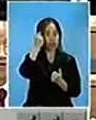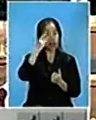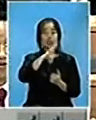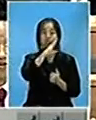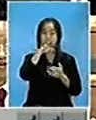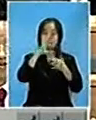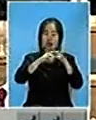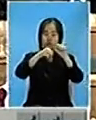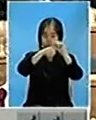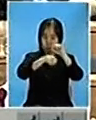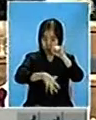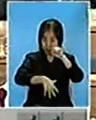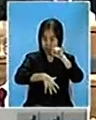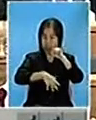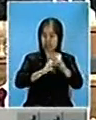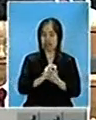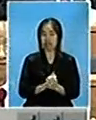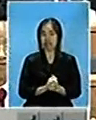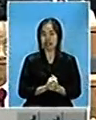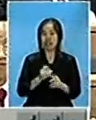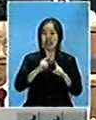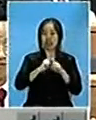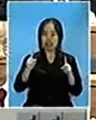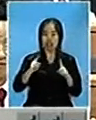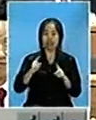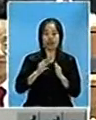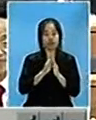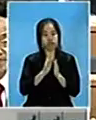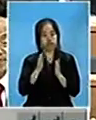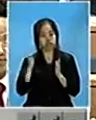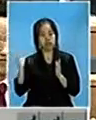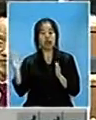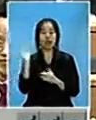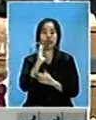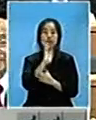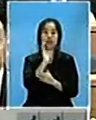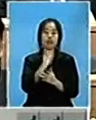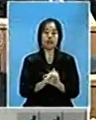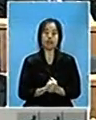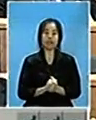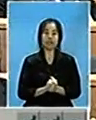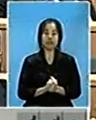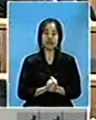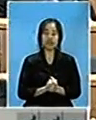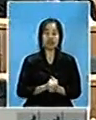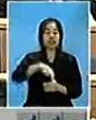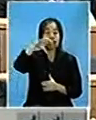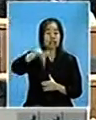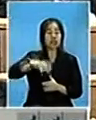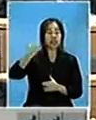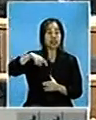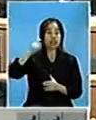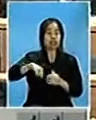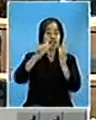งสร้างทั้งหมดเนี่ยแต่ว่ามันก็ต้องออกไม่ไกลนักและศาลรัฐธรรมนูญที่ว่านั้นเรื่อง